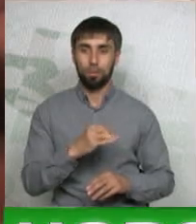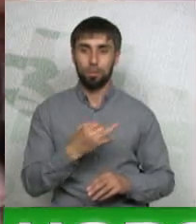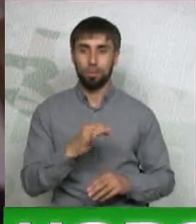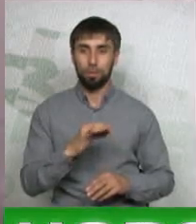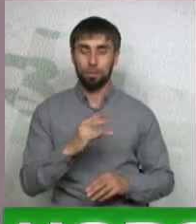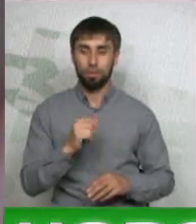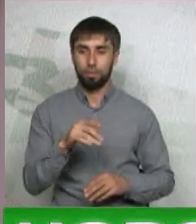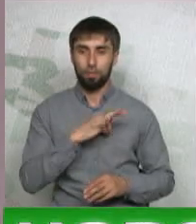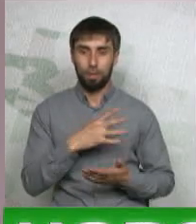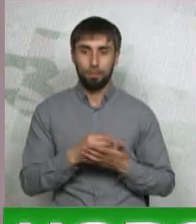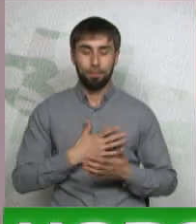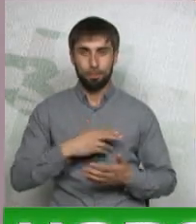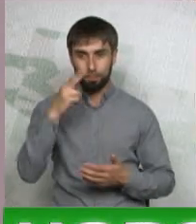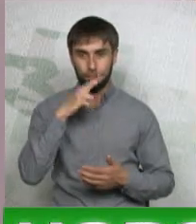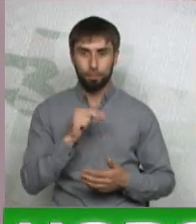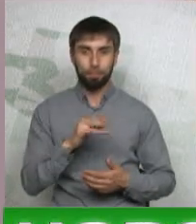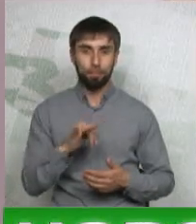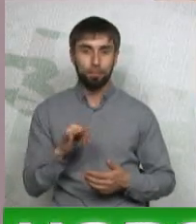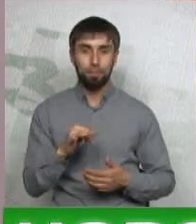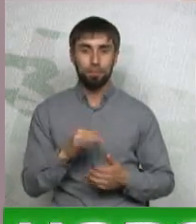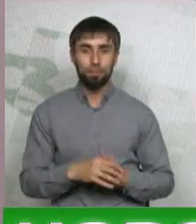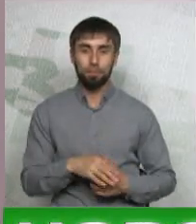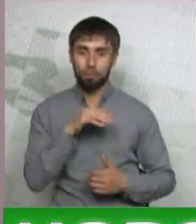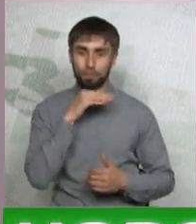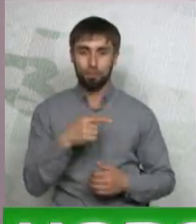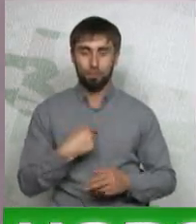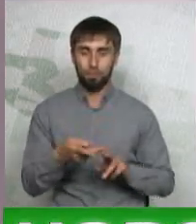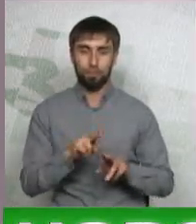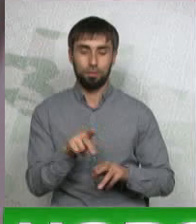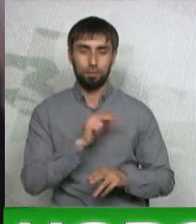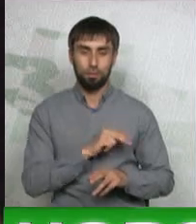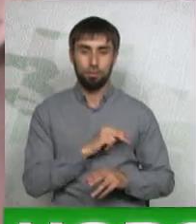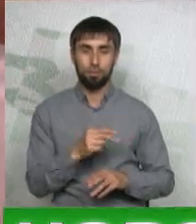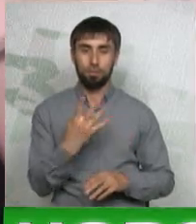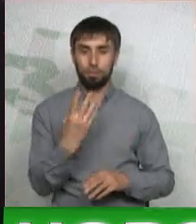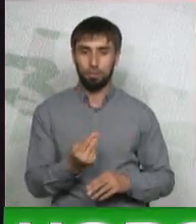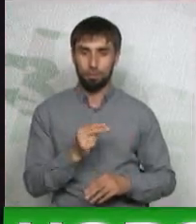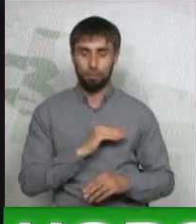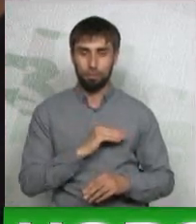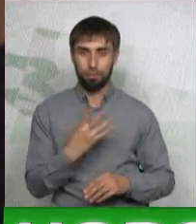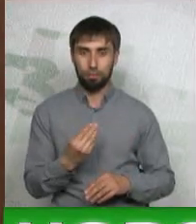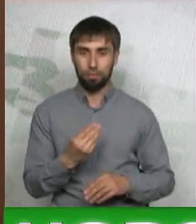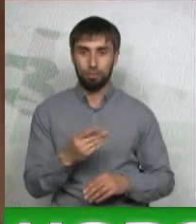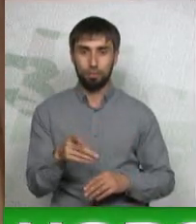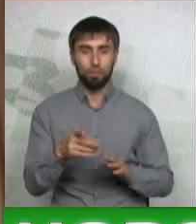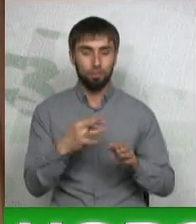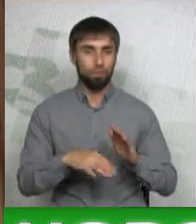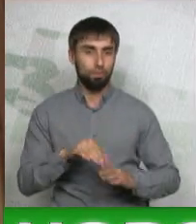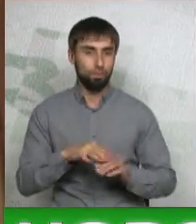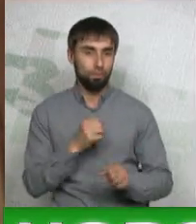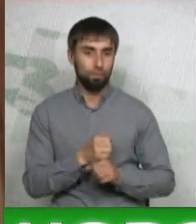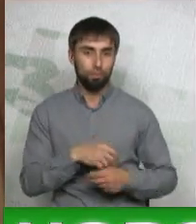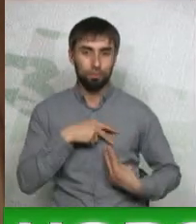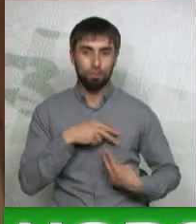бы им пользуются наши отцы, как бы деды там. Я вот работаю на ней 4 дня. Это все вручную делалось, как